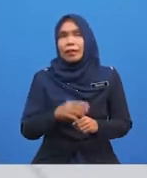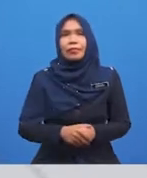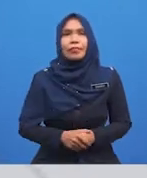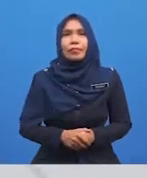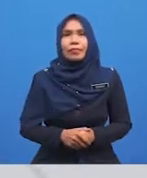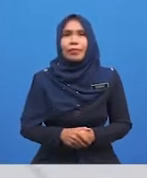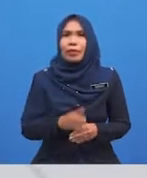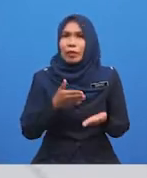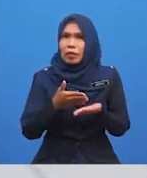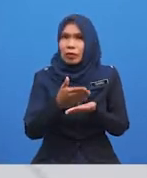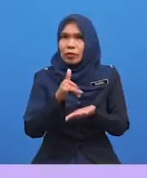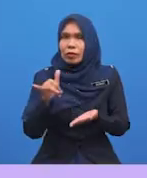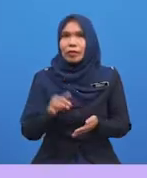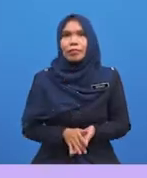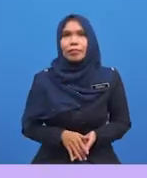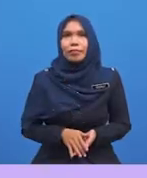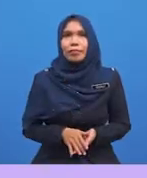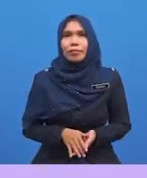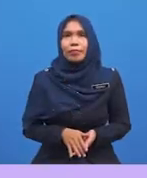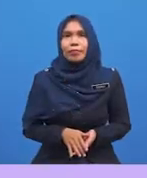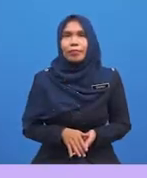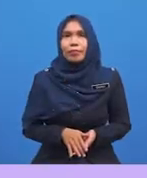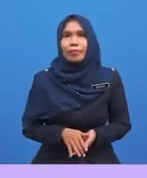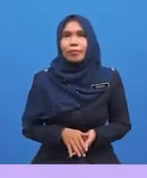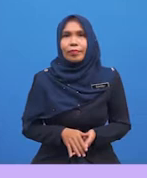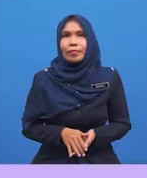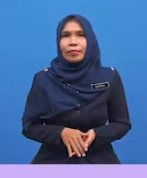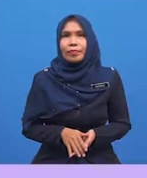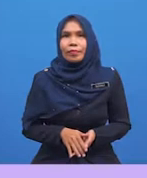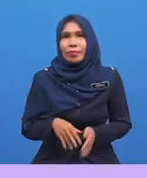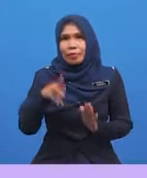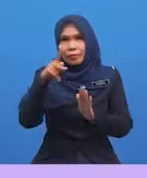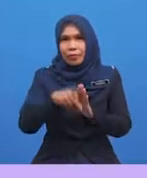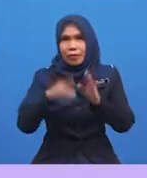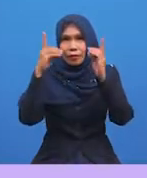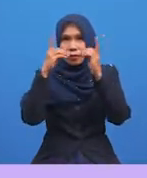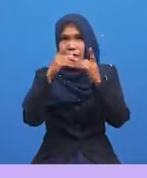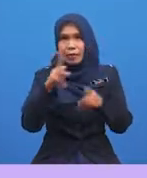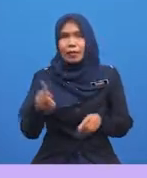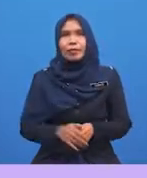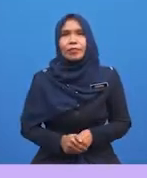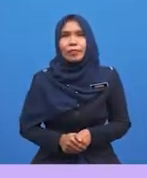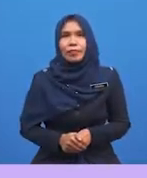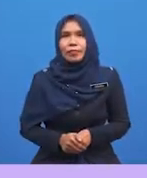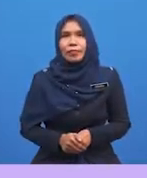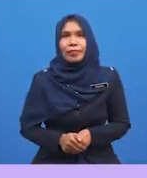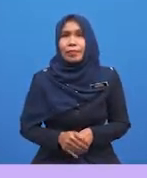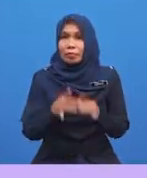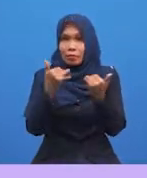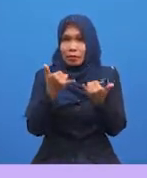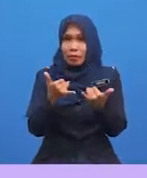Seterusnya, kita lihat kepada faktor pendidikan. Murid-murid, pada era globalisasi